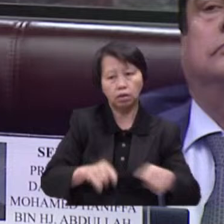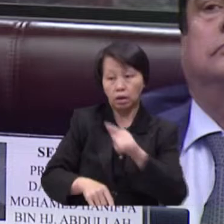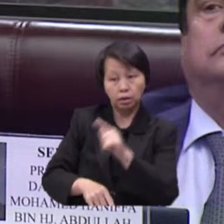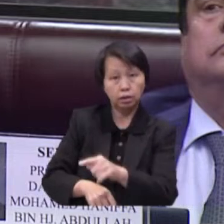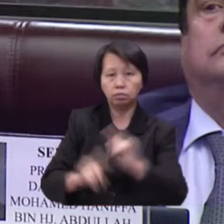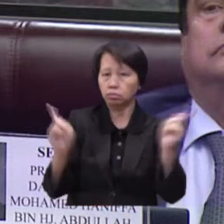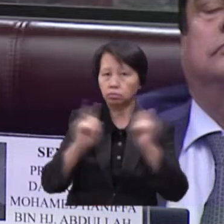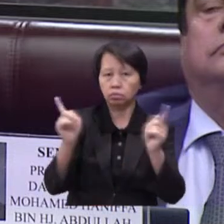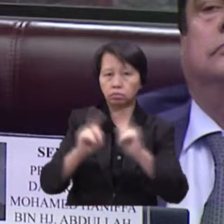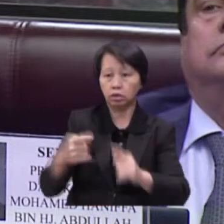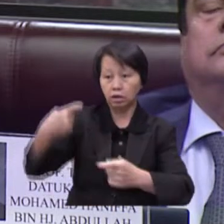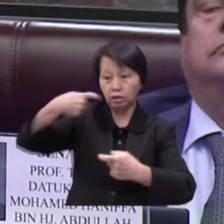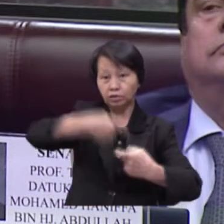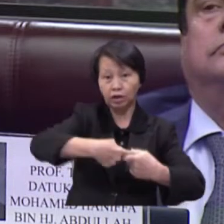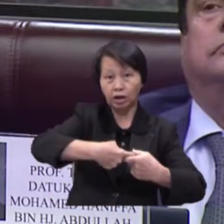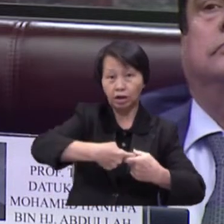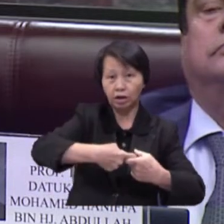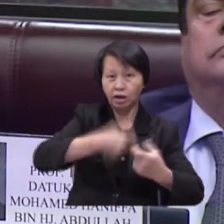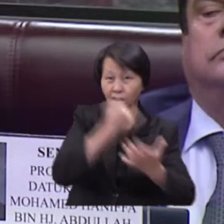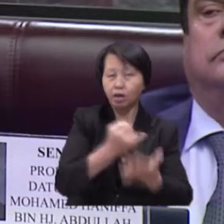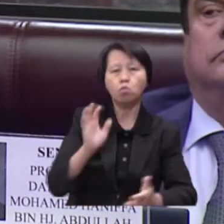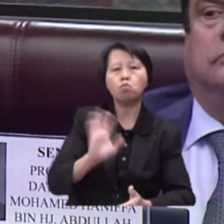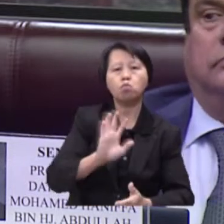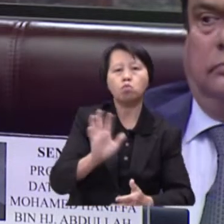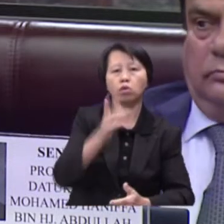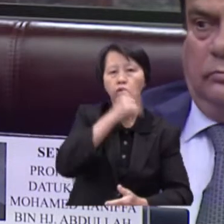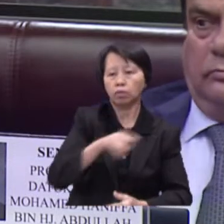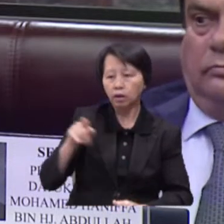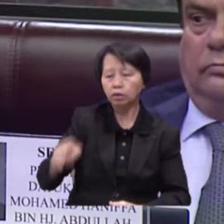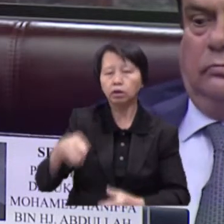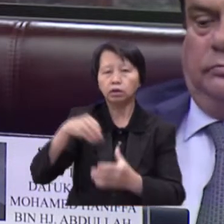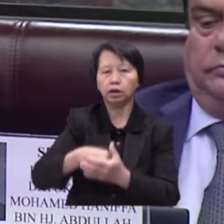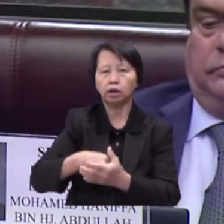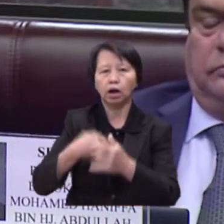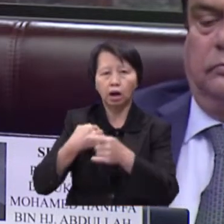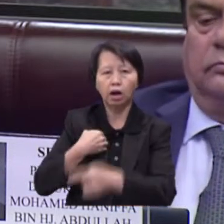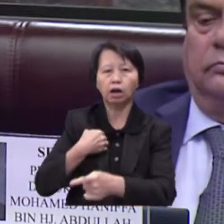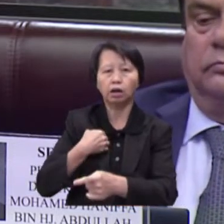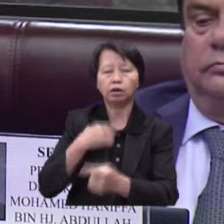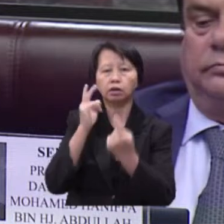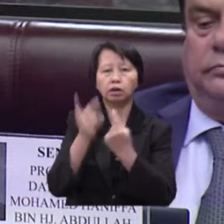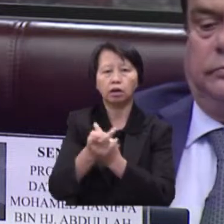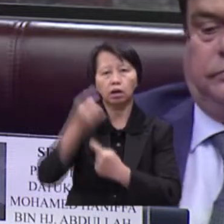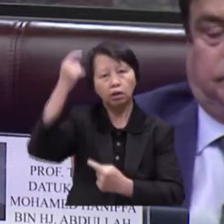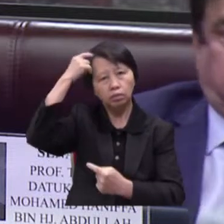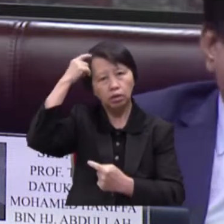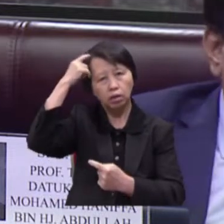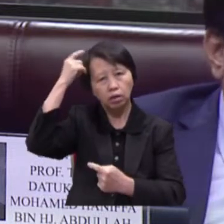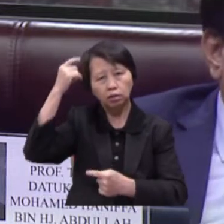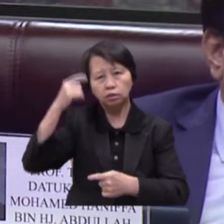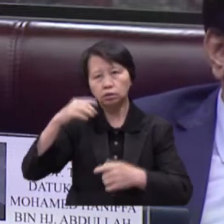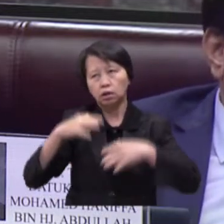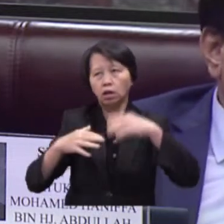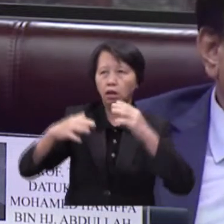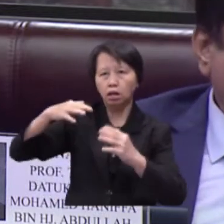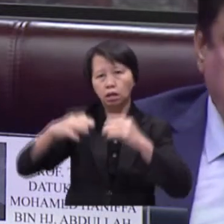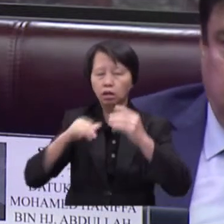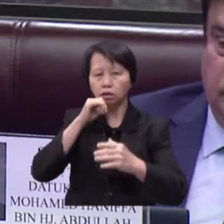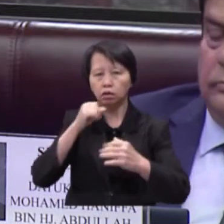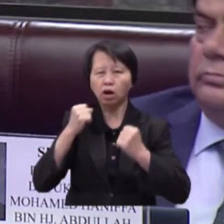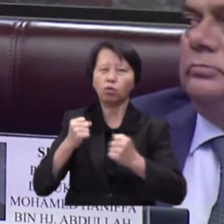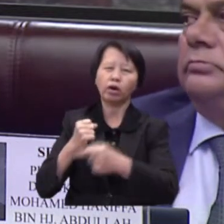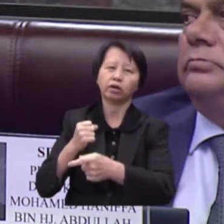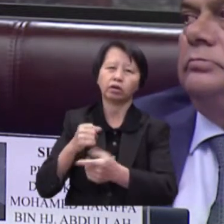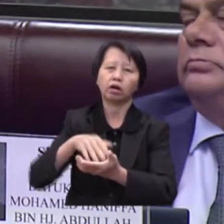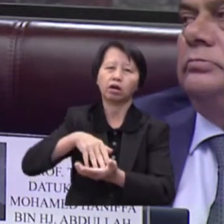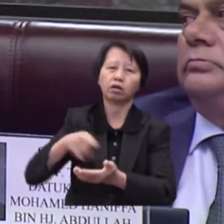seharusnya disabitkan dengan jinayah karena mereka di dalam berada di dalam keadaan mentel yang tidak stabil dengan kata